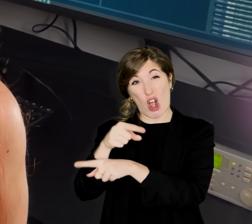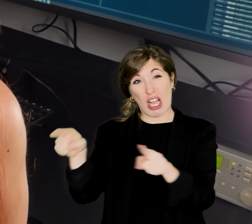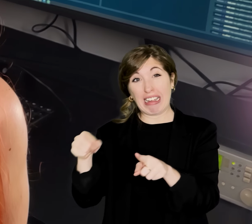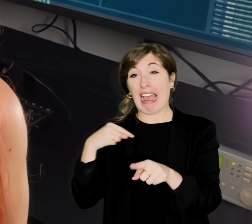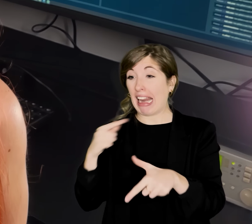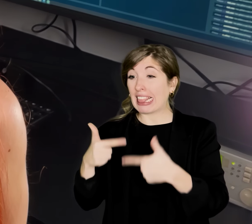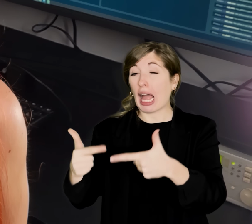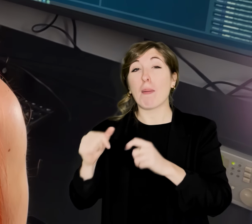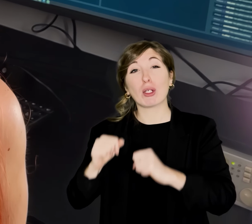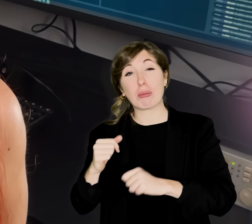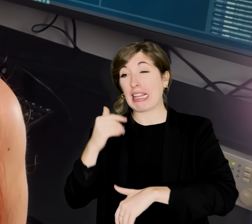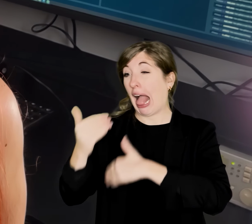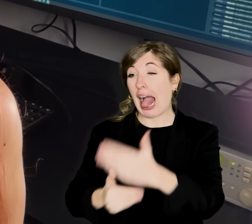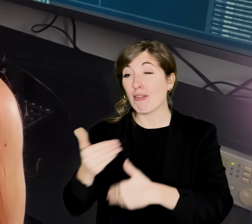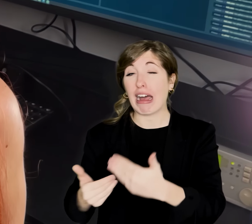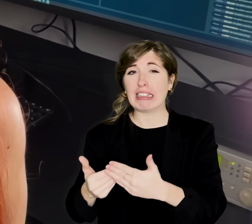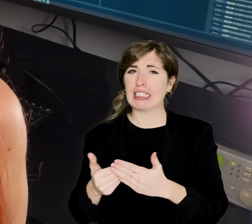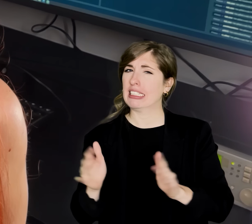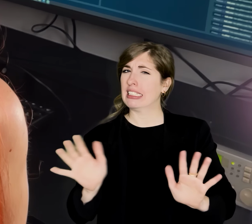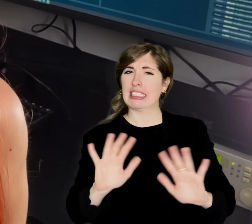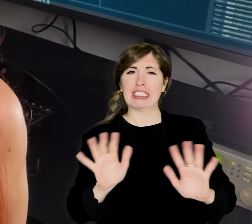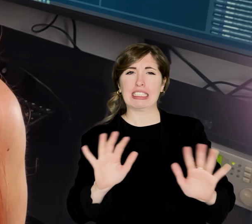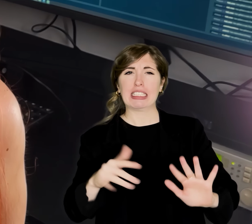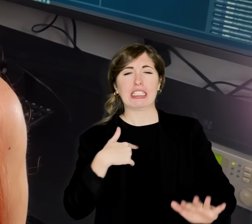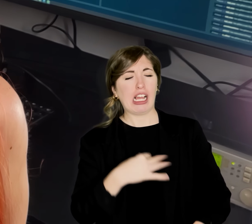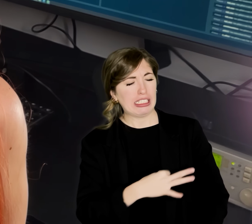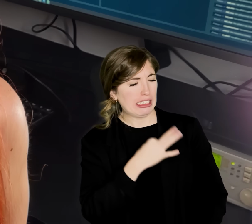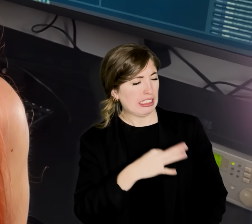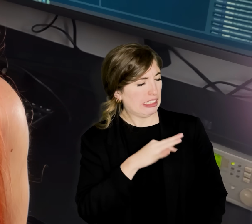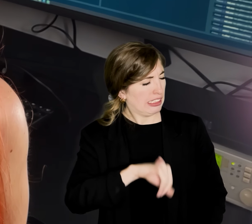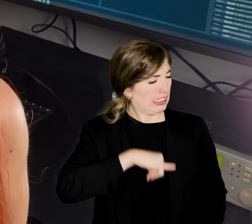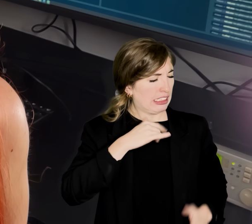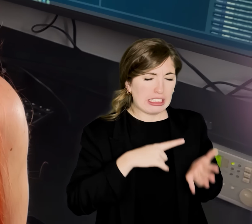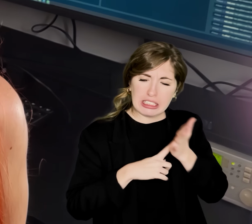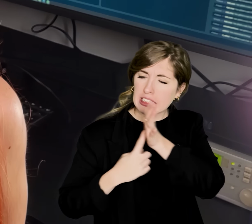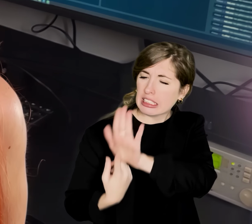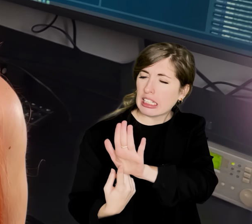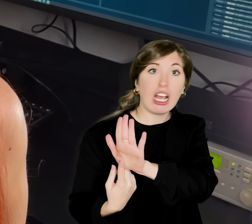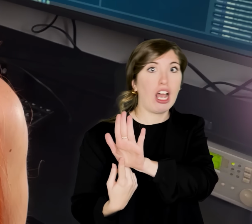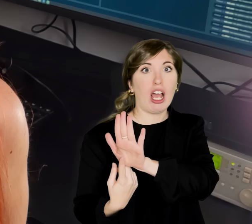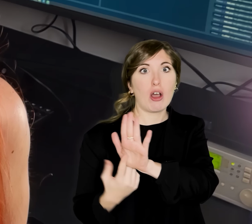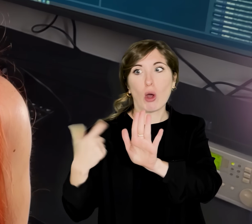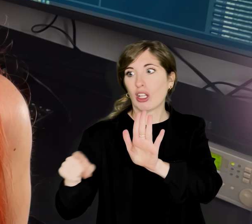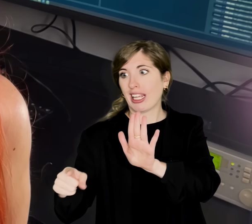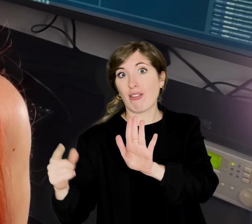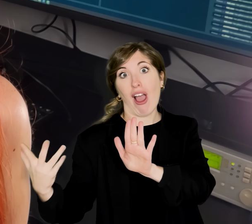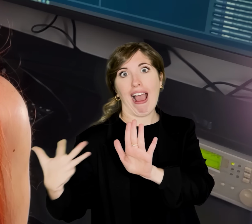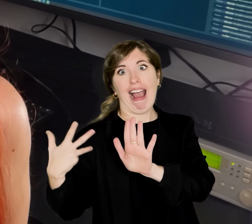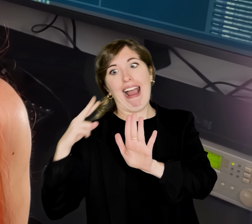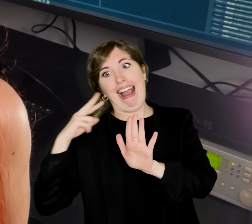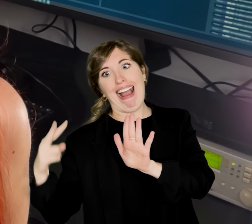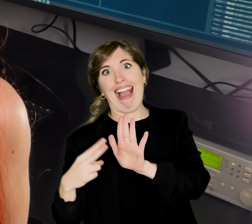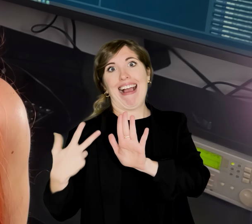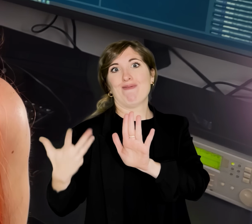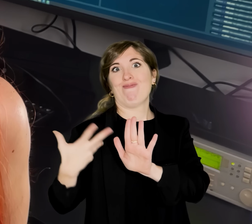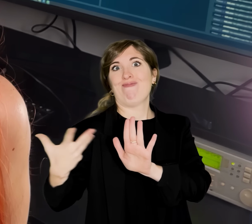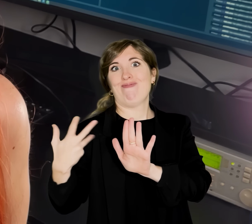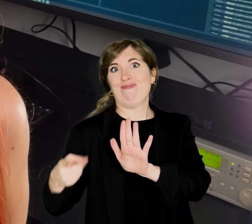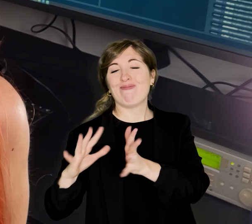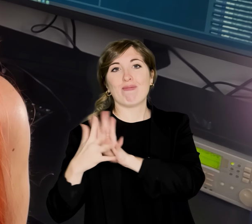stalker non mostrate a loro il vostro malessere perché se ne nutrirà e vi renderanno sempre più